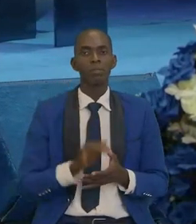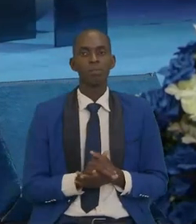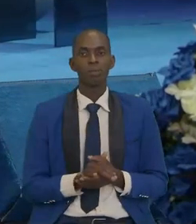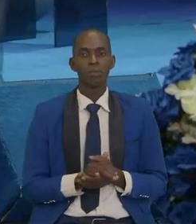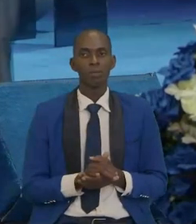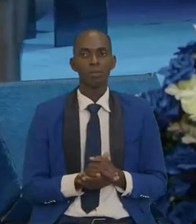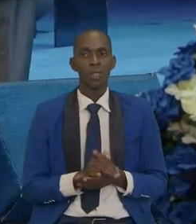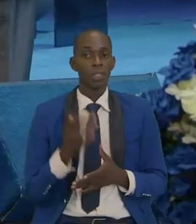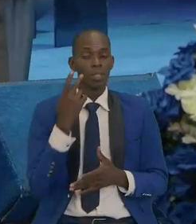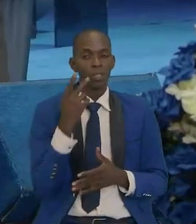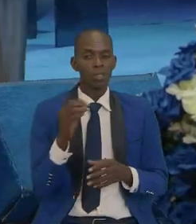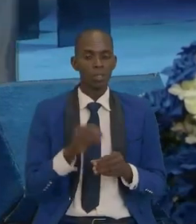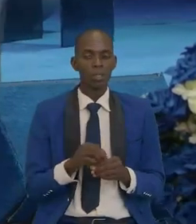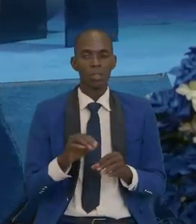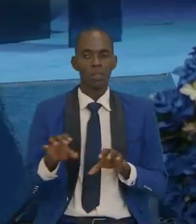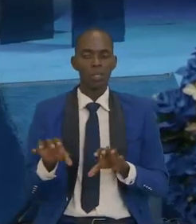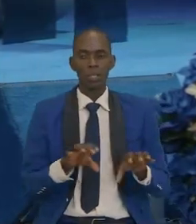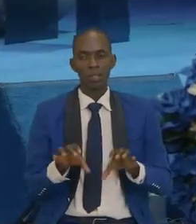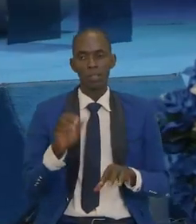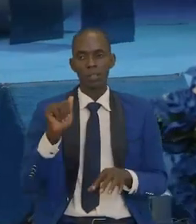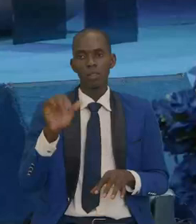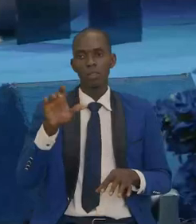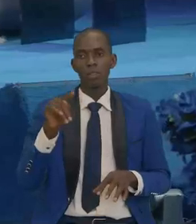bonne volonté me soutienne.